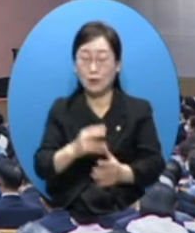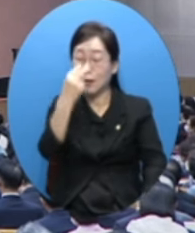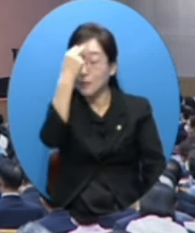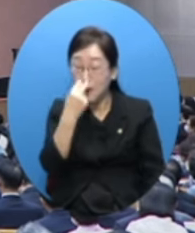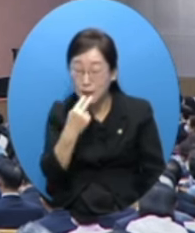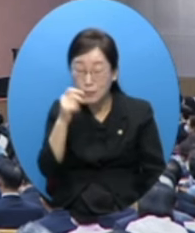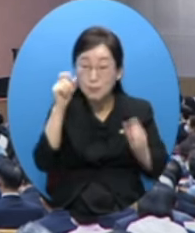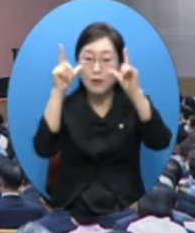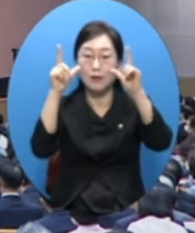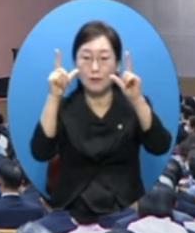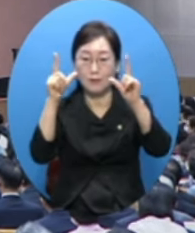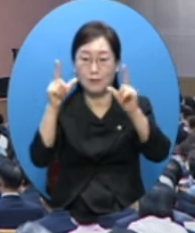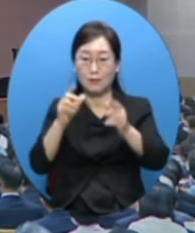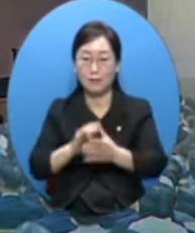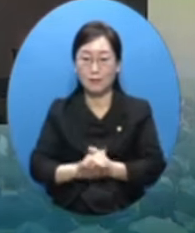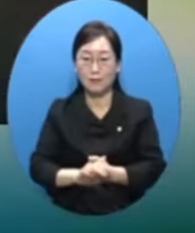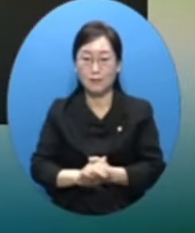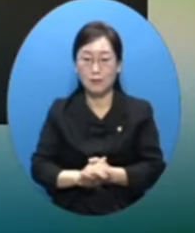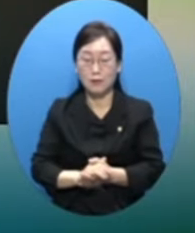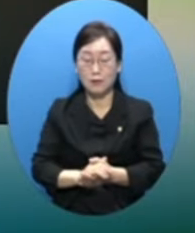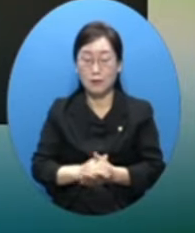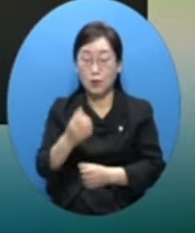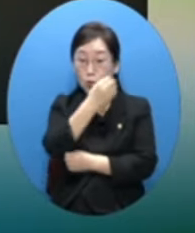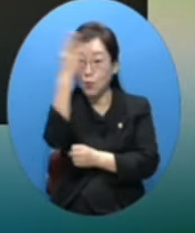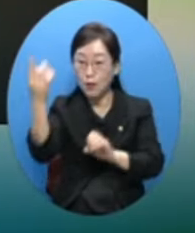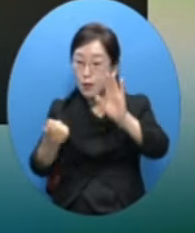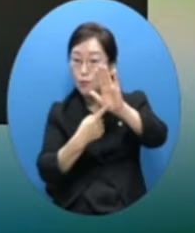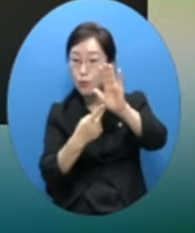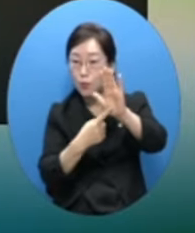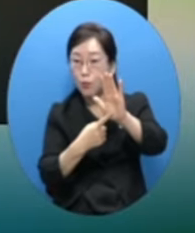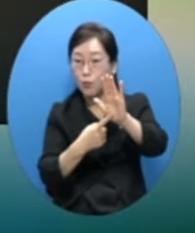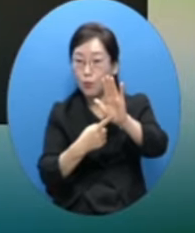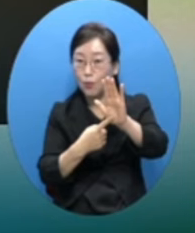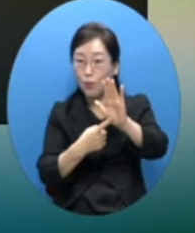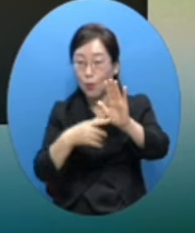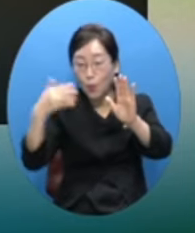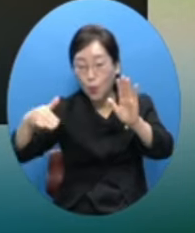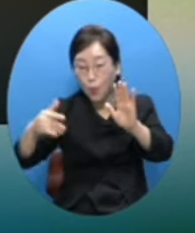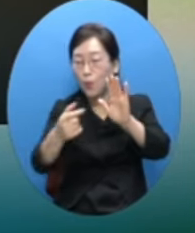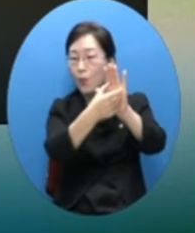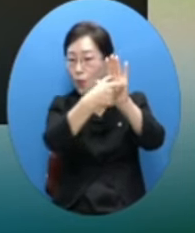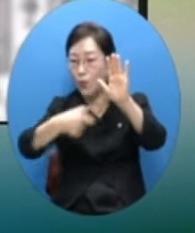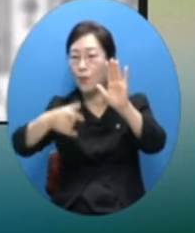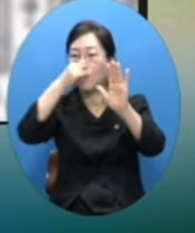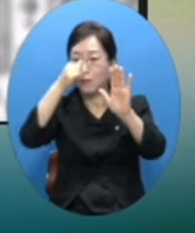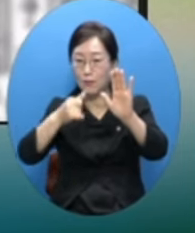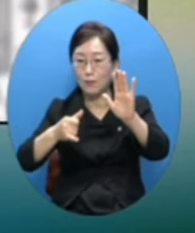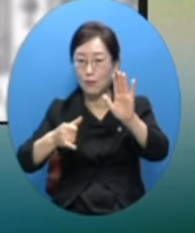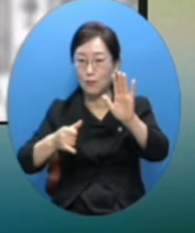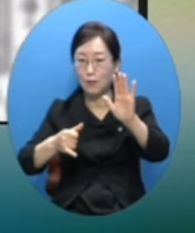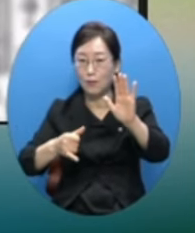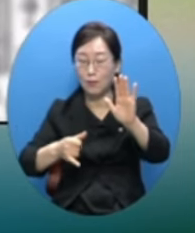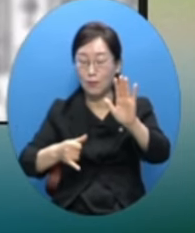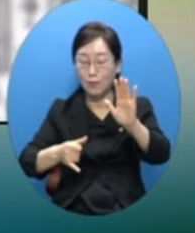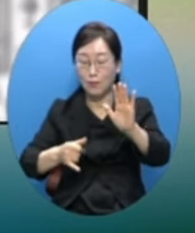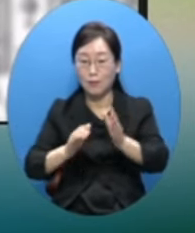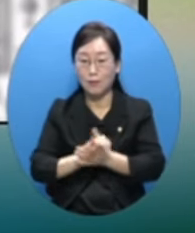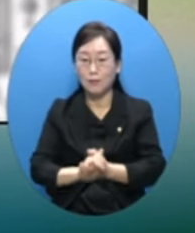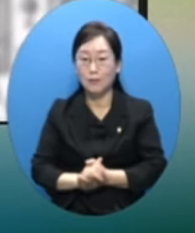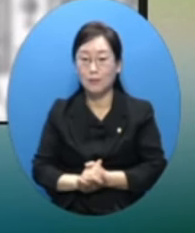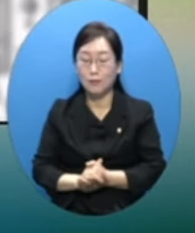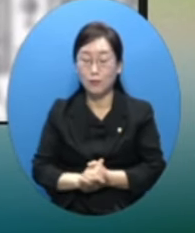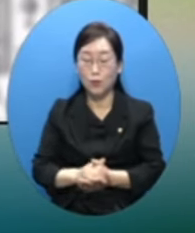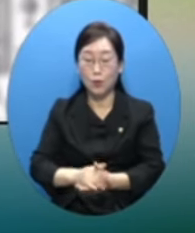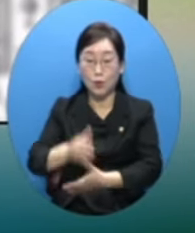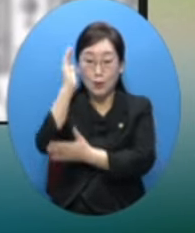뜨기도 하고 당시 동아일보에서도 이 내용을 기록했습니다. 김익두의 기자로 동아일보에서도 기사가 나왔고